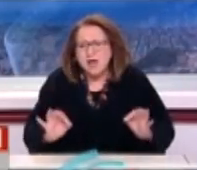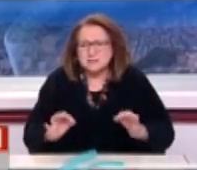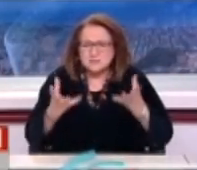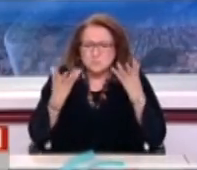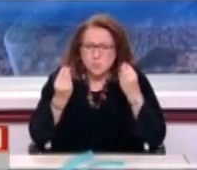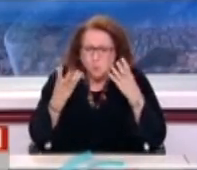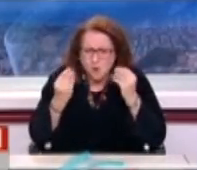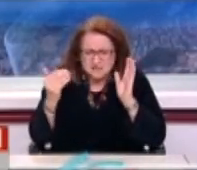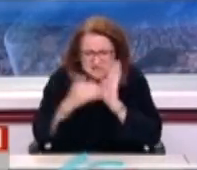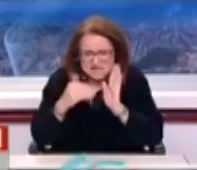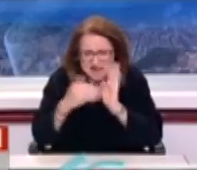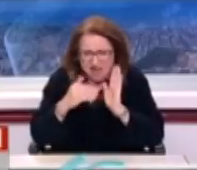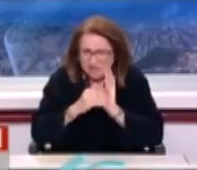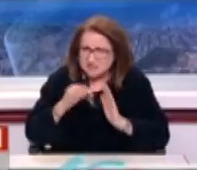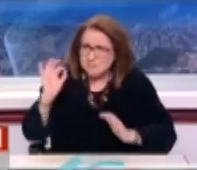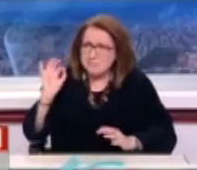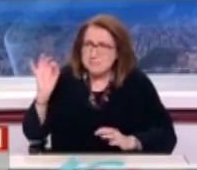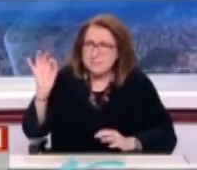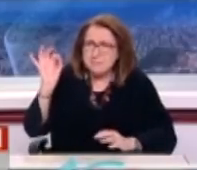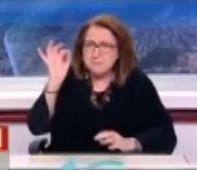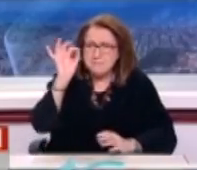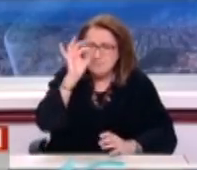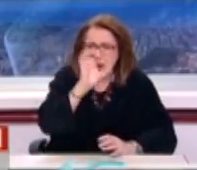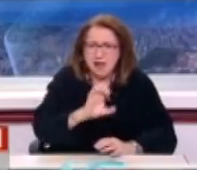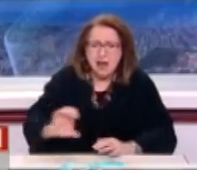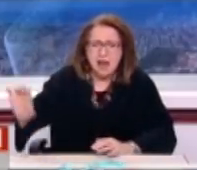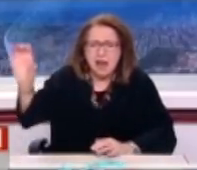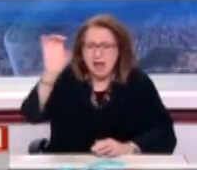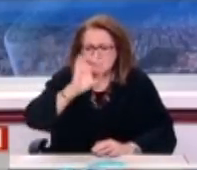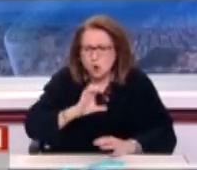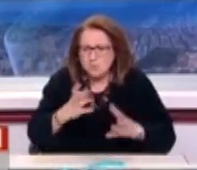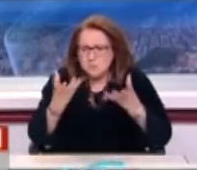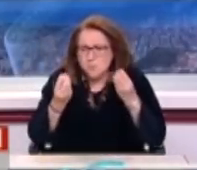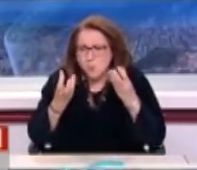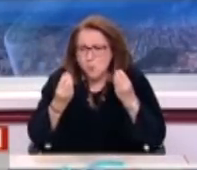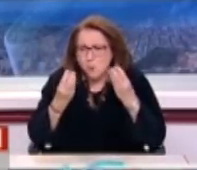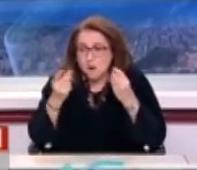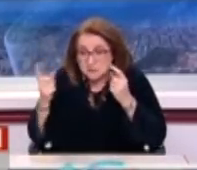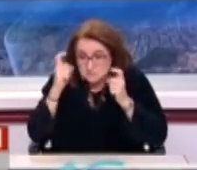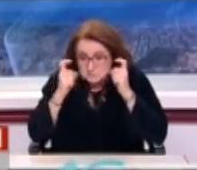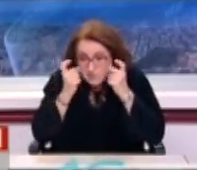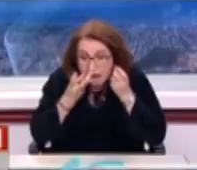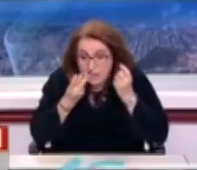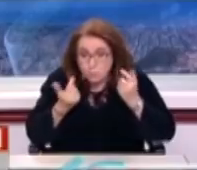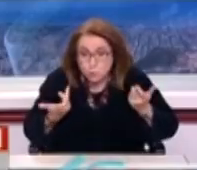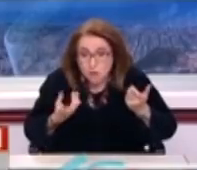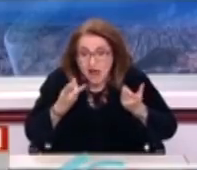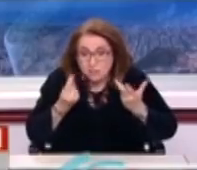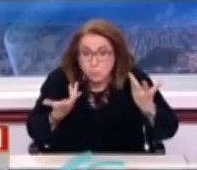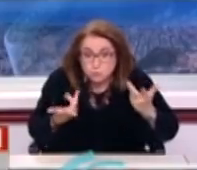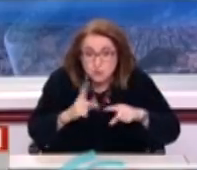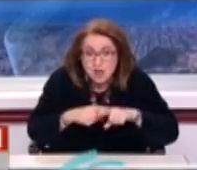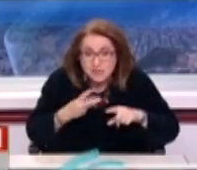δεκάδες χιλιάδες άτομα σε όλες τις χώρες της Ευρώπης αυτή τη στιγμή, κάτω από τη μύτη μας. Αν παραμείνετε στα νούμερα, έχετε χάσει το